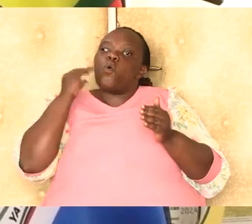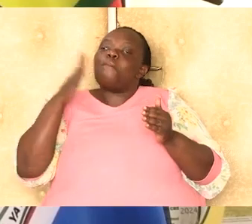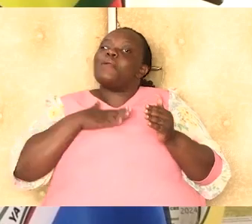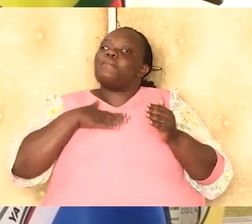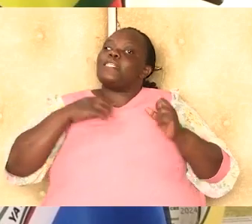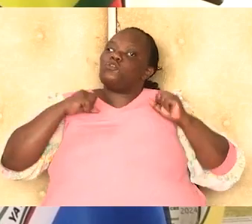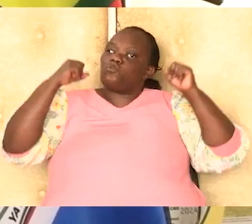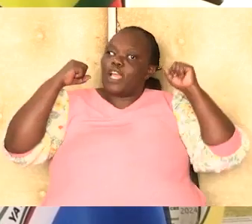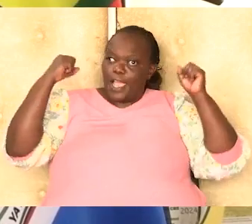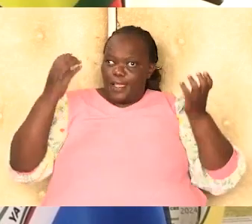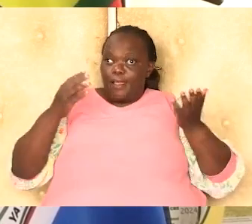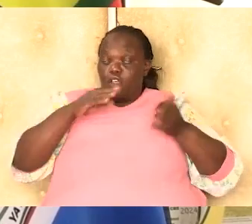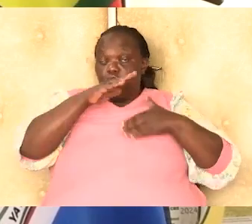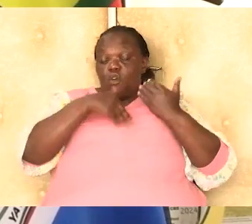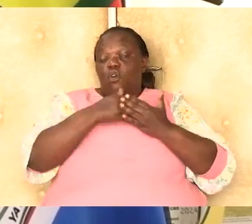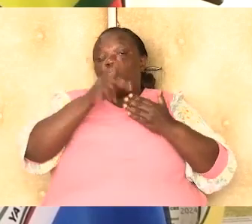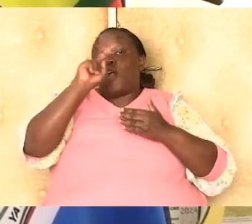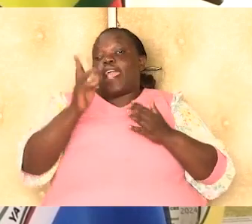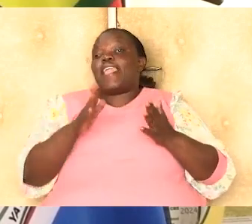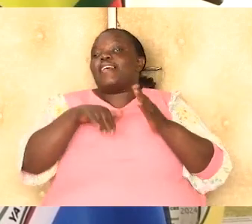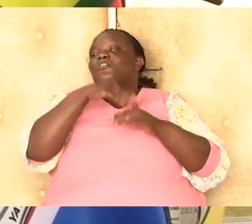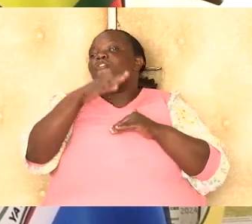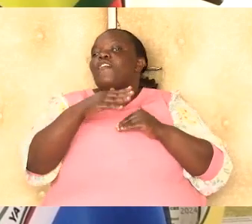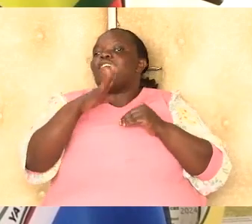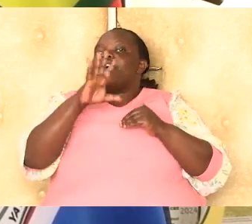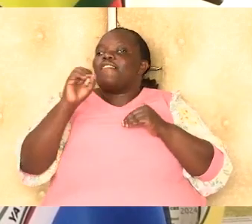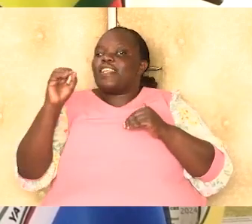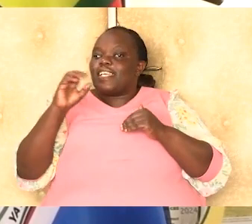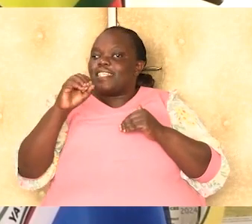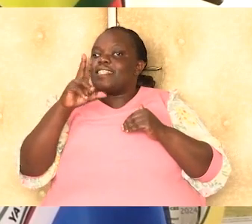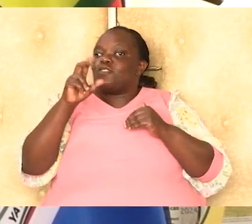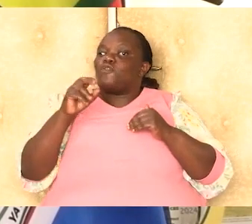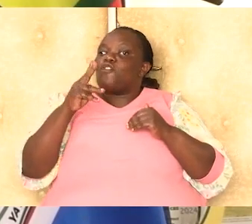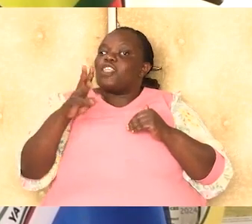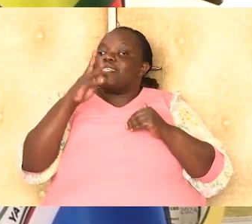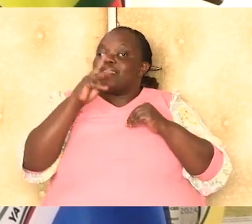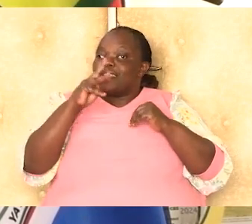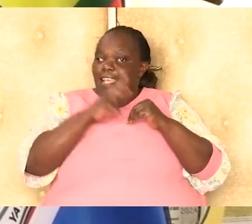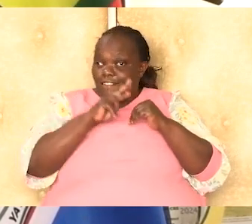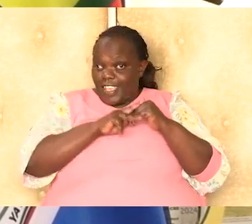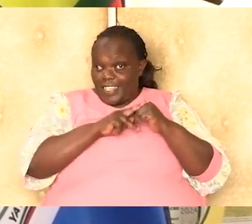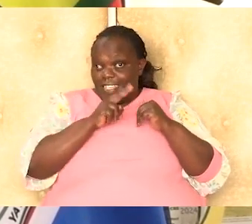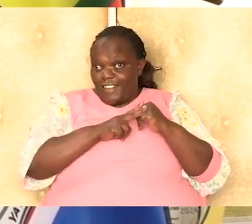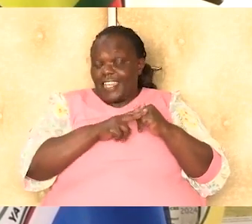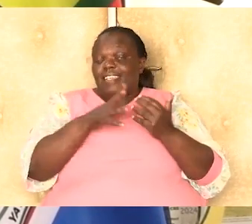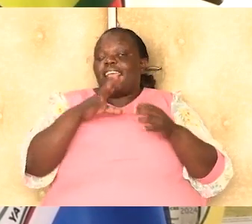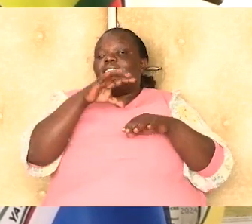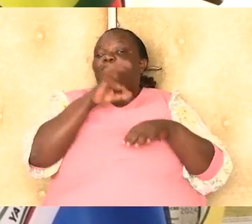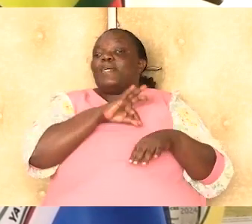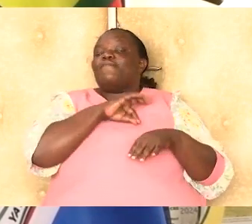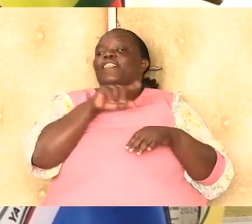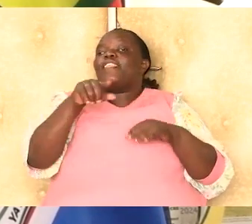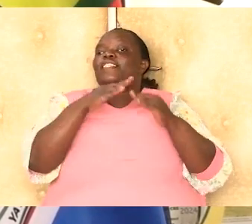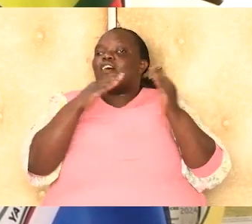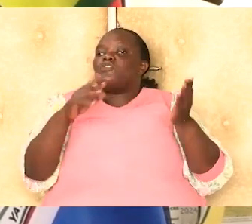nishujaa, na tayari wakenya zaidi ya alfu miatano 47 na 7 wamejisajili kuweza kufaidi kutokada na nyumba hizi